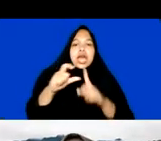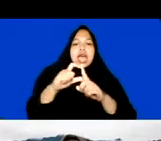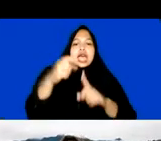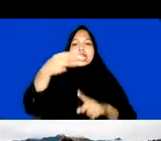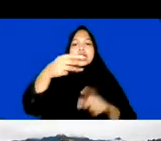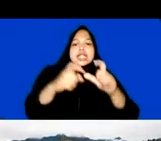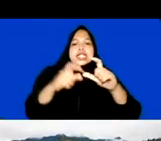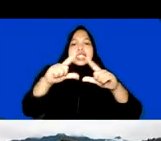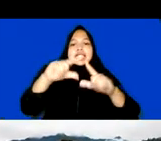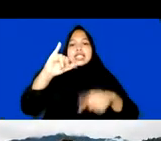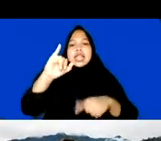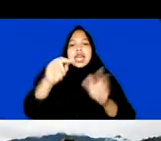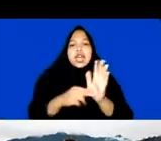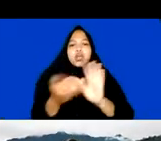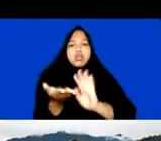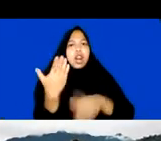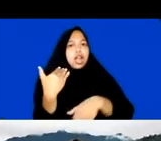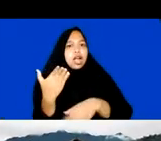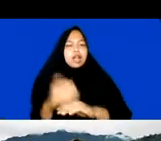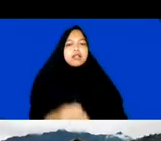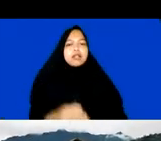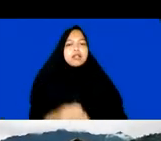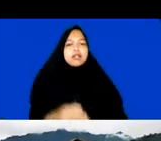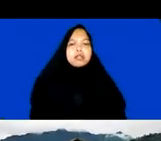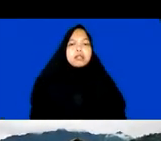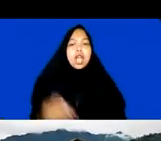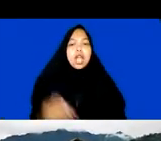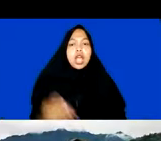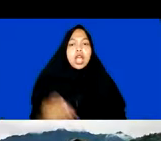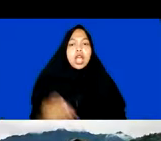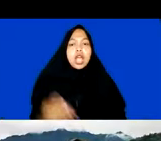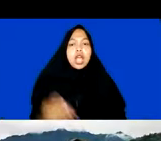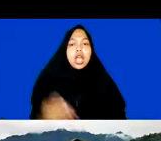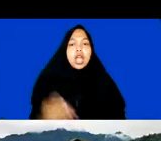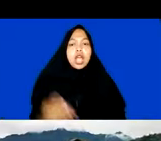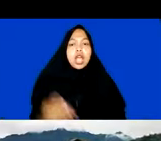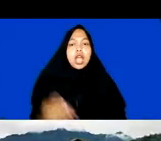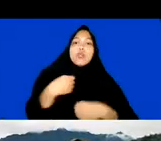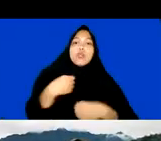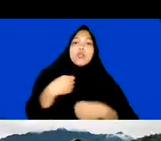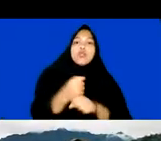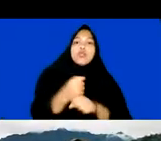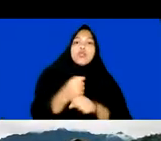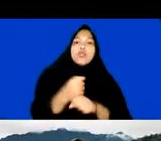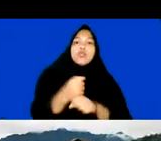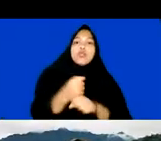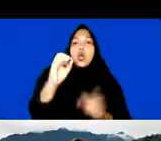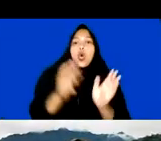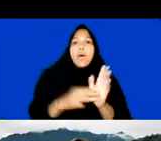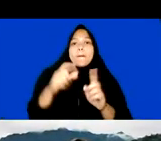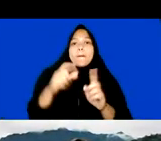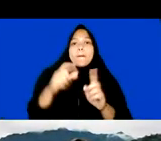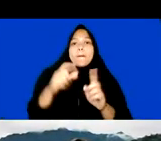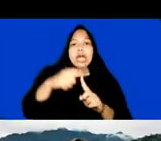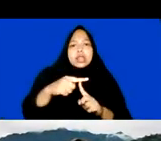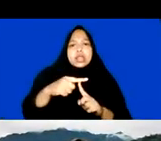melihat, oke nih, berarti ukin dompet ukuran yang mantap segini karena ada perhitungan ukuran kartu